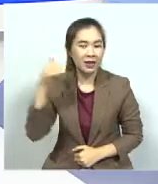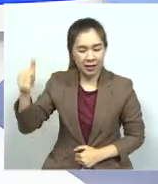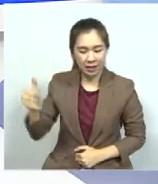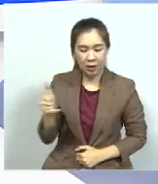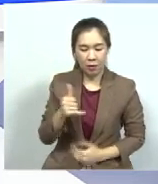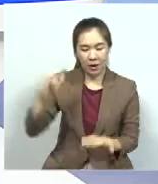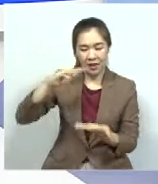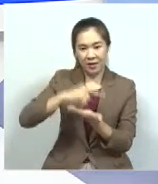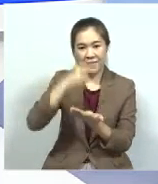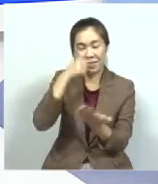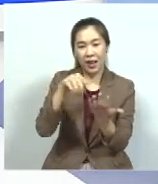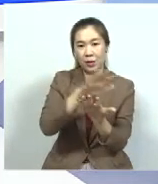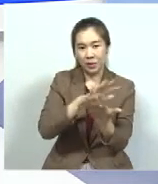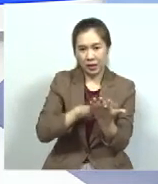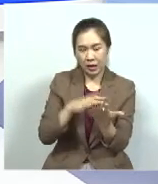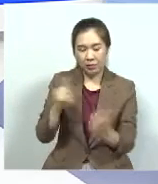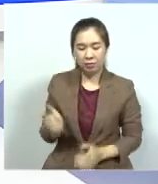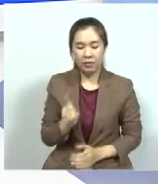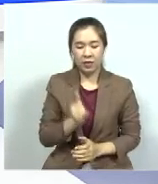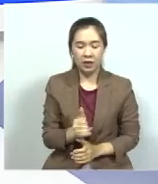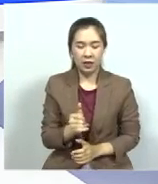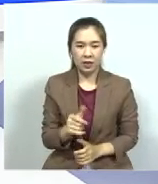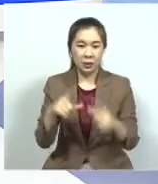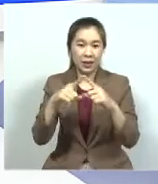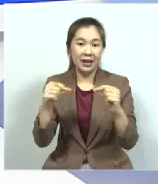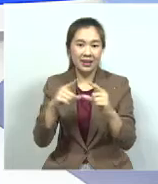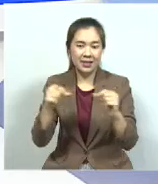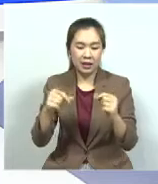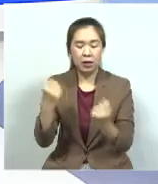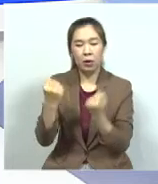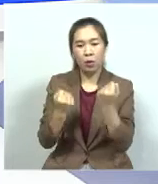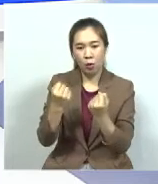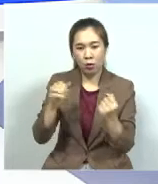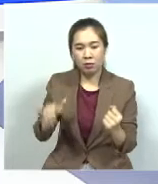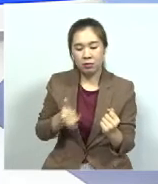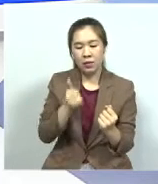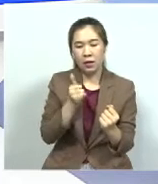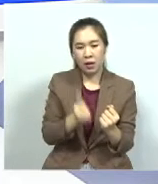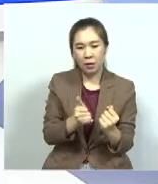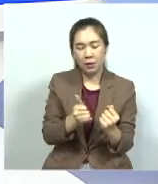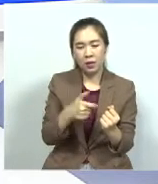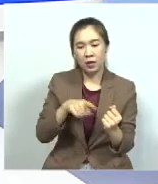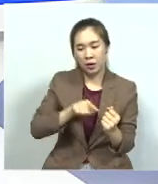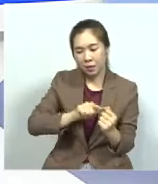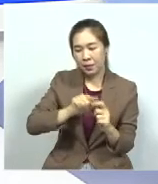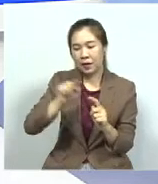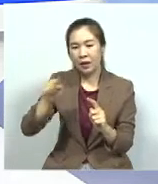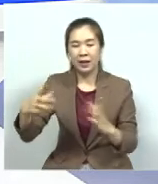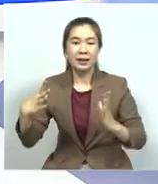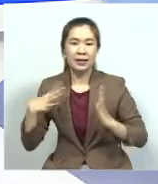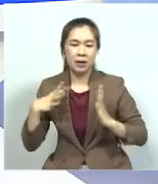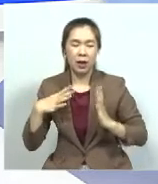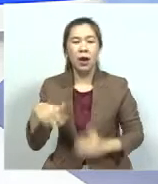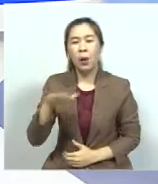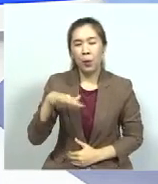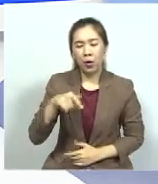าประเทศไทยแล้วก็มาขึ้นรถแท็กซี่ขึ้นรถแท็กซี่จากห้างสรรพสินค้าแห่งหนึ่งเพื่อที่จะไปที่พักย่านถนนวิทยุเขาบอกปกติ